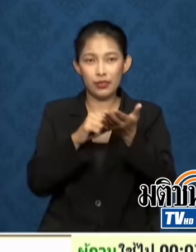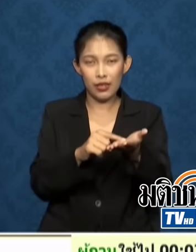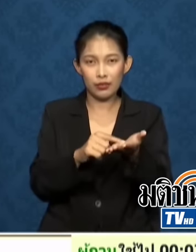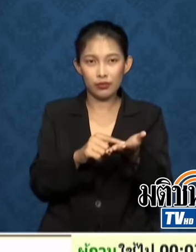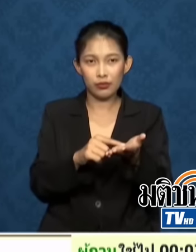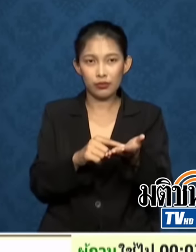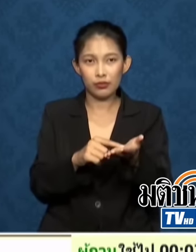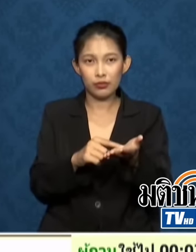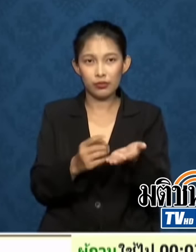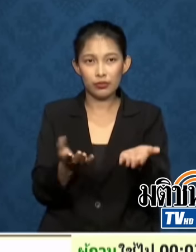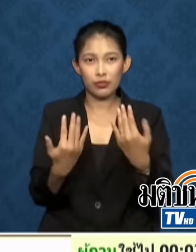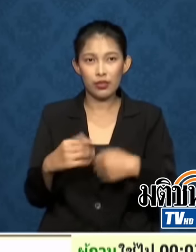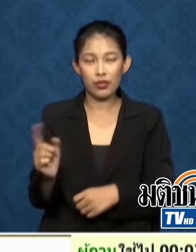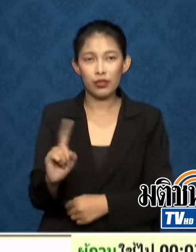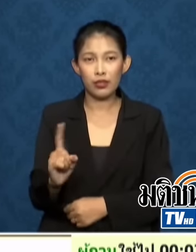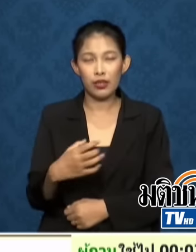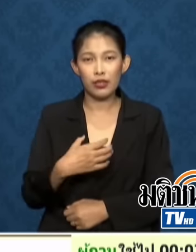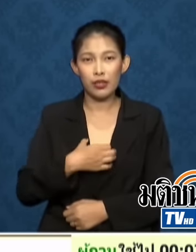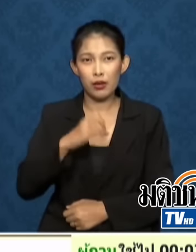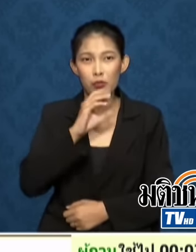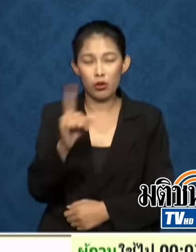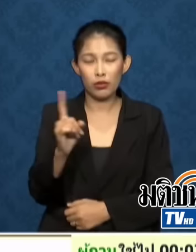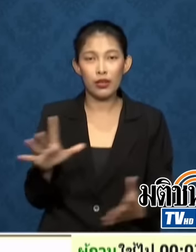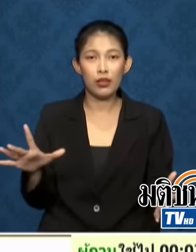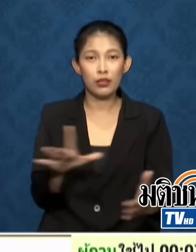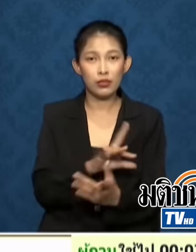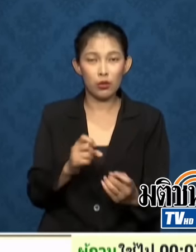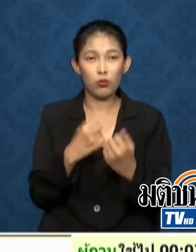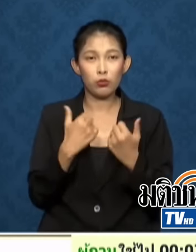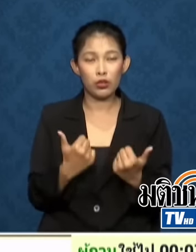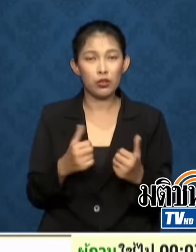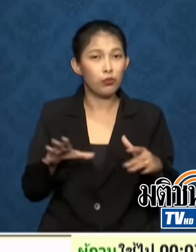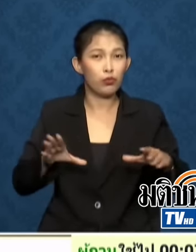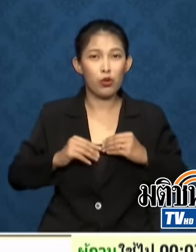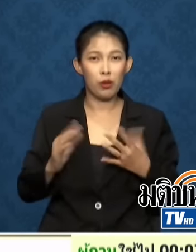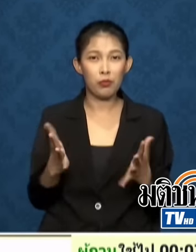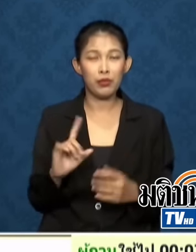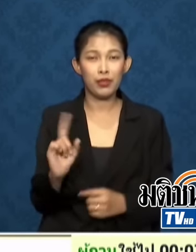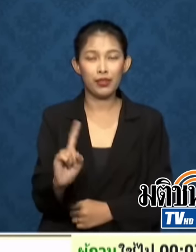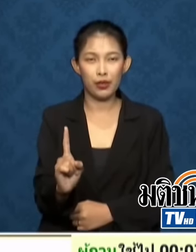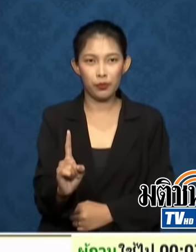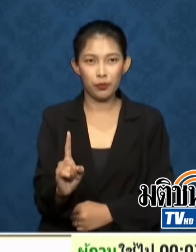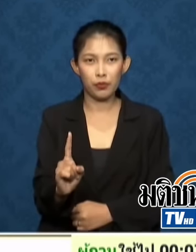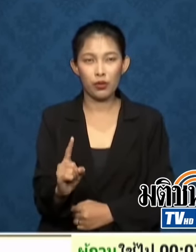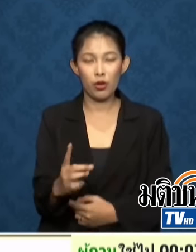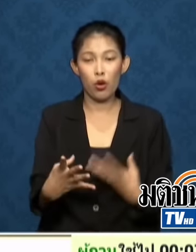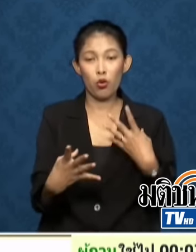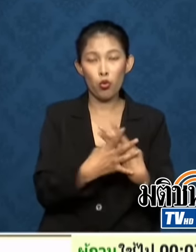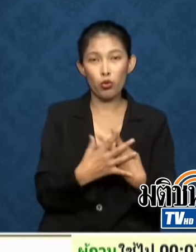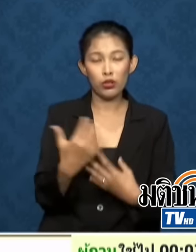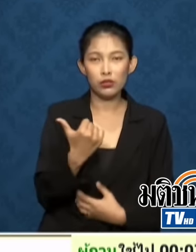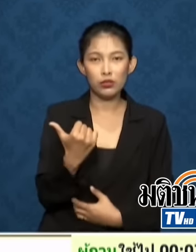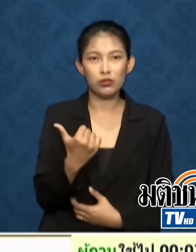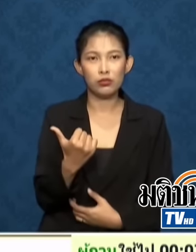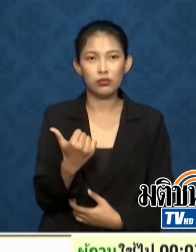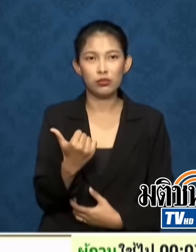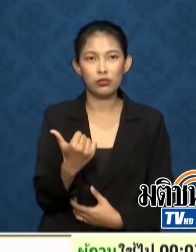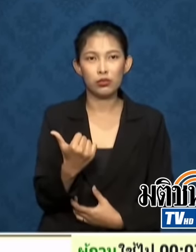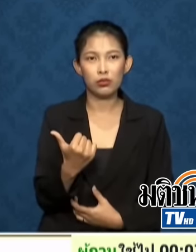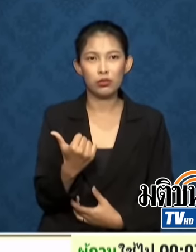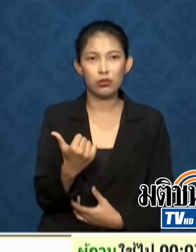ไว้แล้วก็อยากจะเรียนว่าสังคมเรายังไม่ยอมรับ การที่คุมขังอื่นจึง